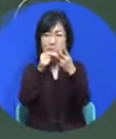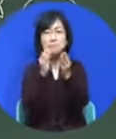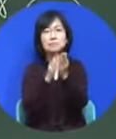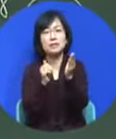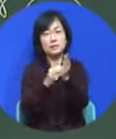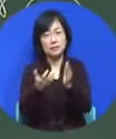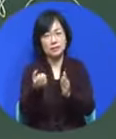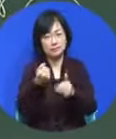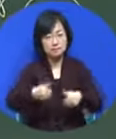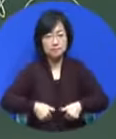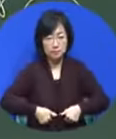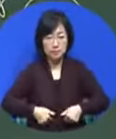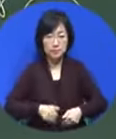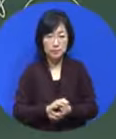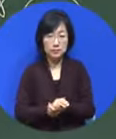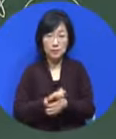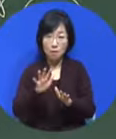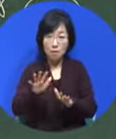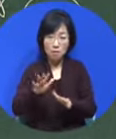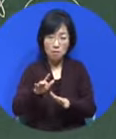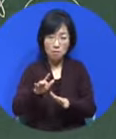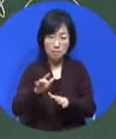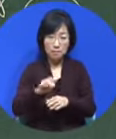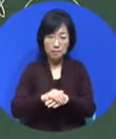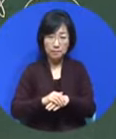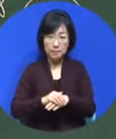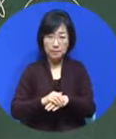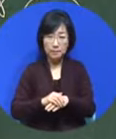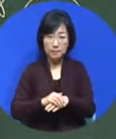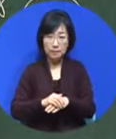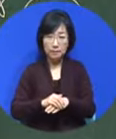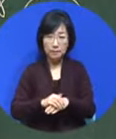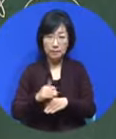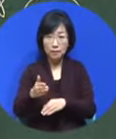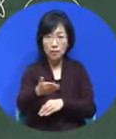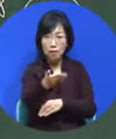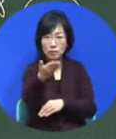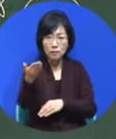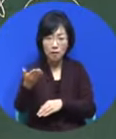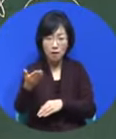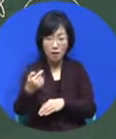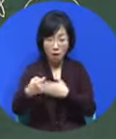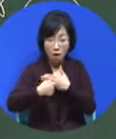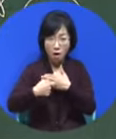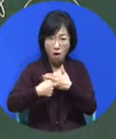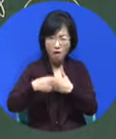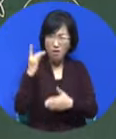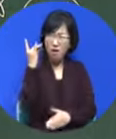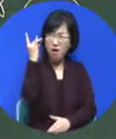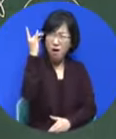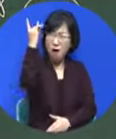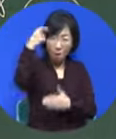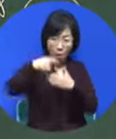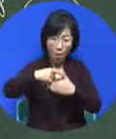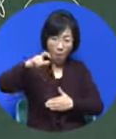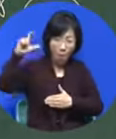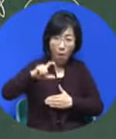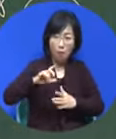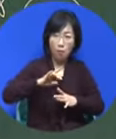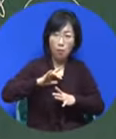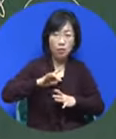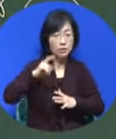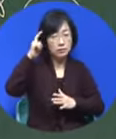가지요 말했잖아 속지 마요 해보입니다 강한 거 아닙니다 강해